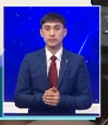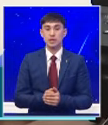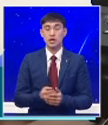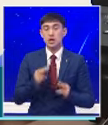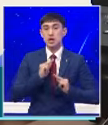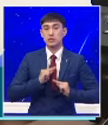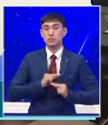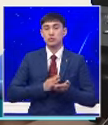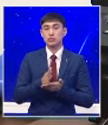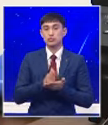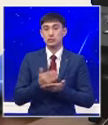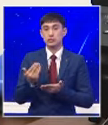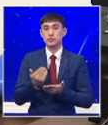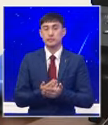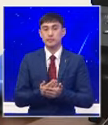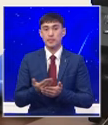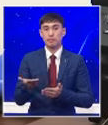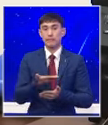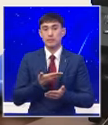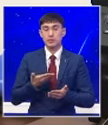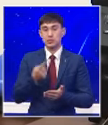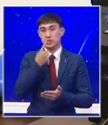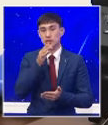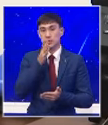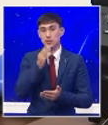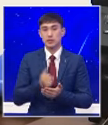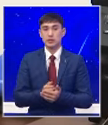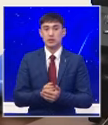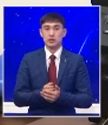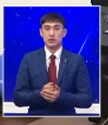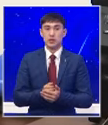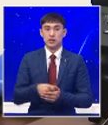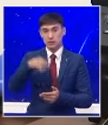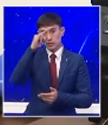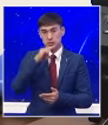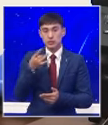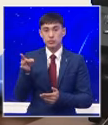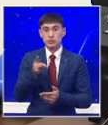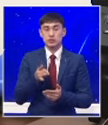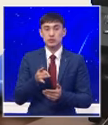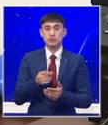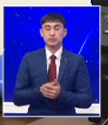қызмет ету үшін жұмыс істеп отырмыз. Сонымен қатар осы жақын арада Қазақстан